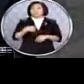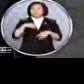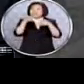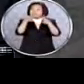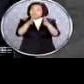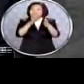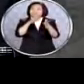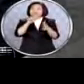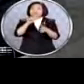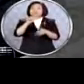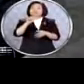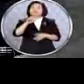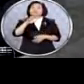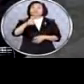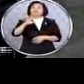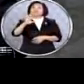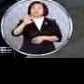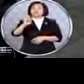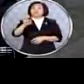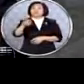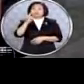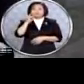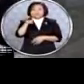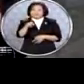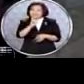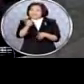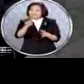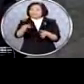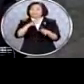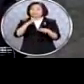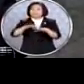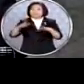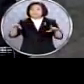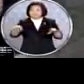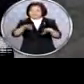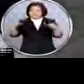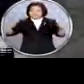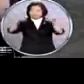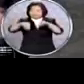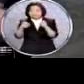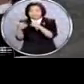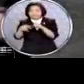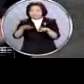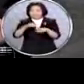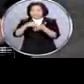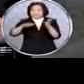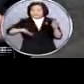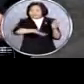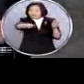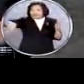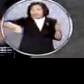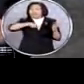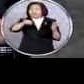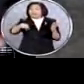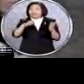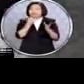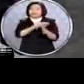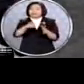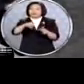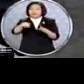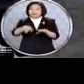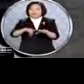底是什么。 ECFA 其实是个平台，让台湾的产业可以在台湾试点，然后呢